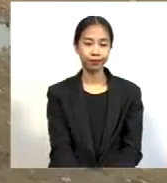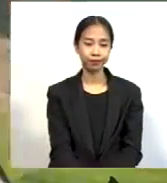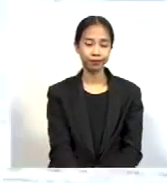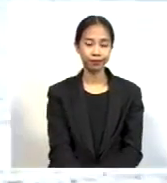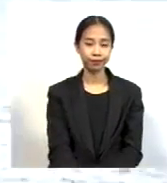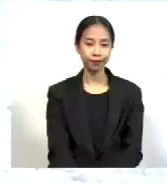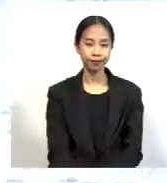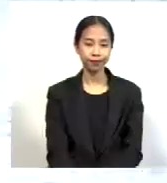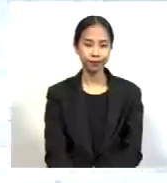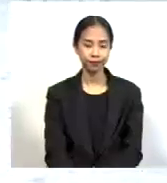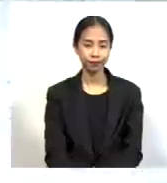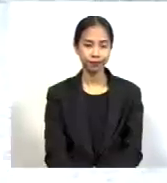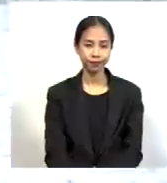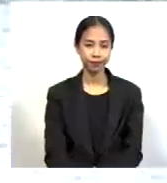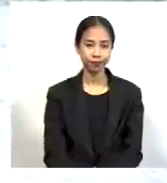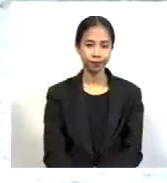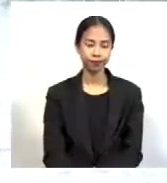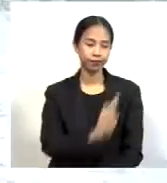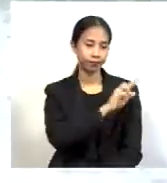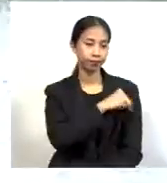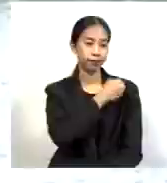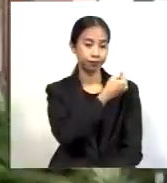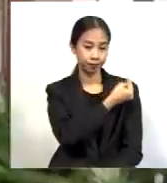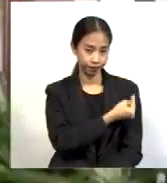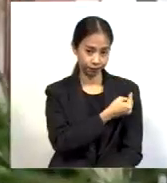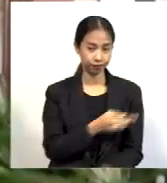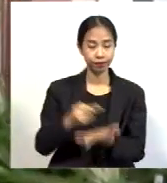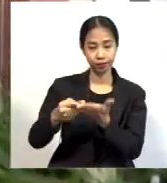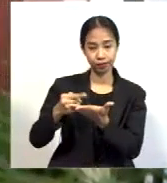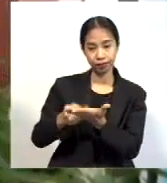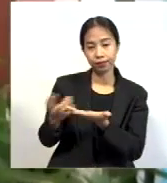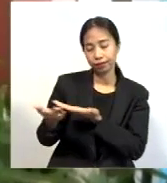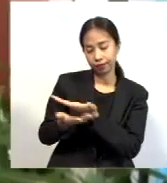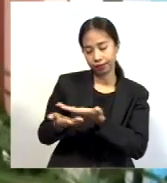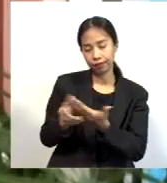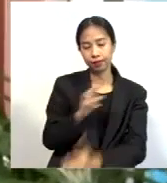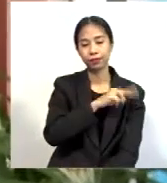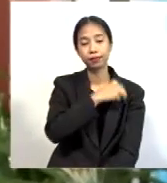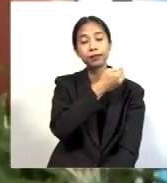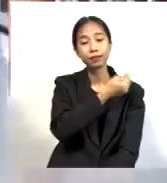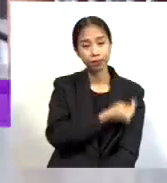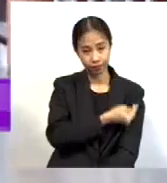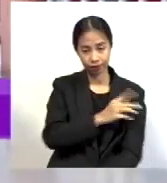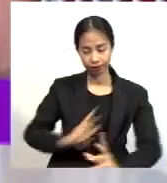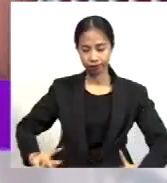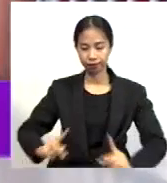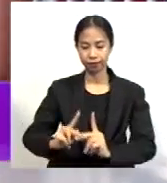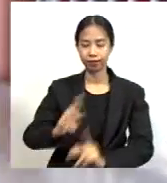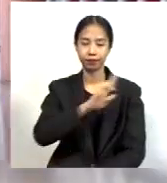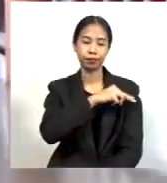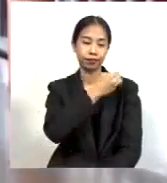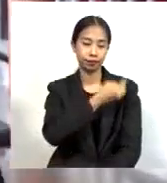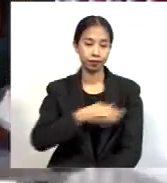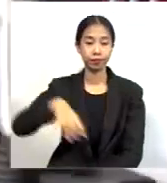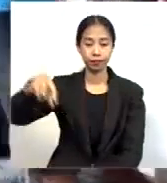ทางด้านนายแพทย์รุ่งเรืองจิตภาติที่ปรึกษาระดับกระทรวงนายแพทย์ผู้ทรงคุณวุฒิและโฆษกกระทรวงสาธารณสุขก็บอกนะคะว่